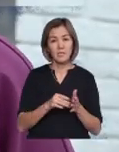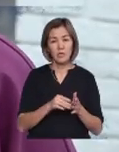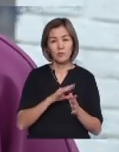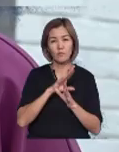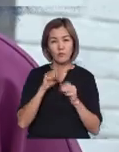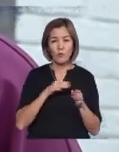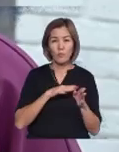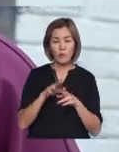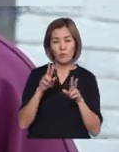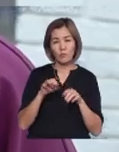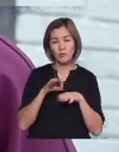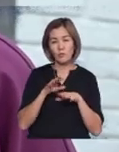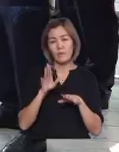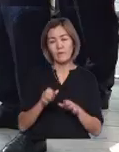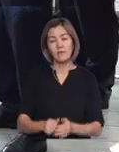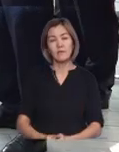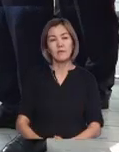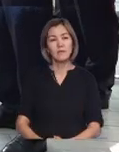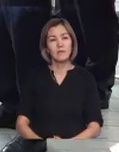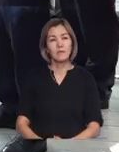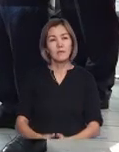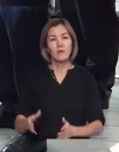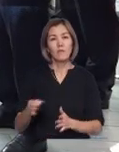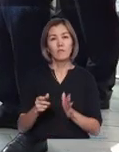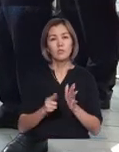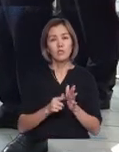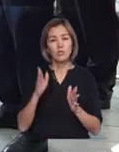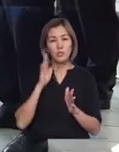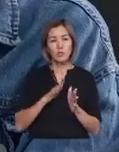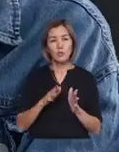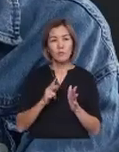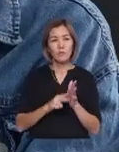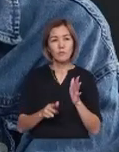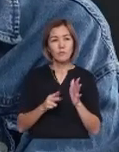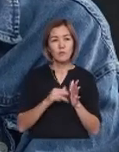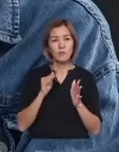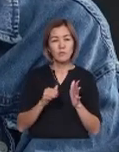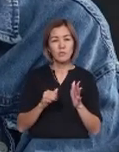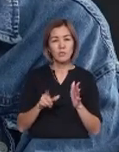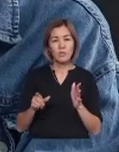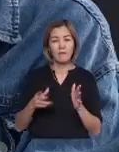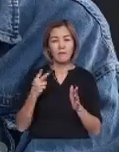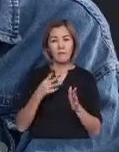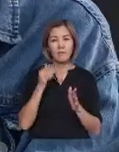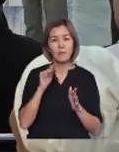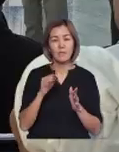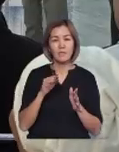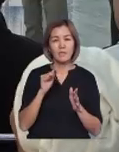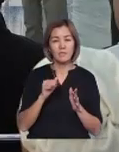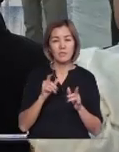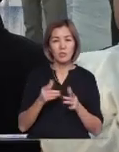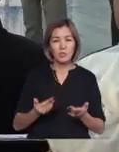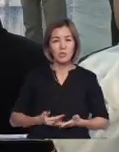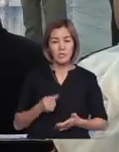можно проверить. Спасибо за это. В области ЖТСУ проживает порядка 88 тысяч пожилых людей. 25 тысяч из них являются